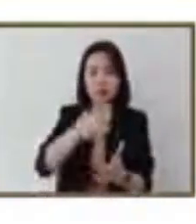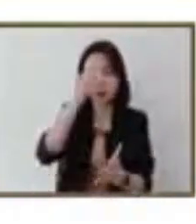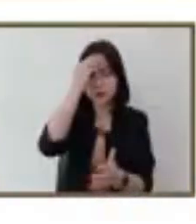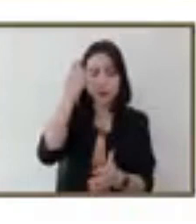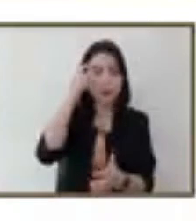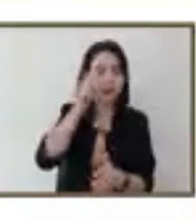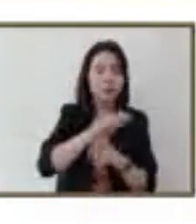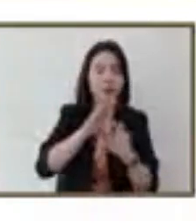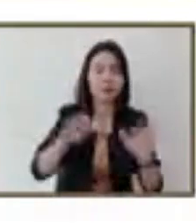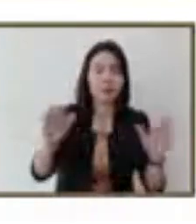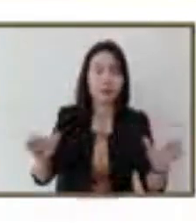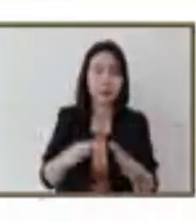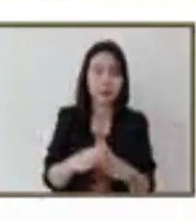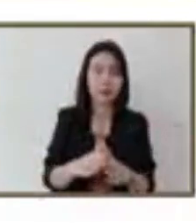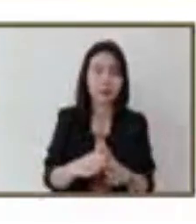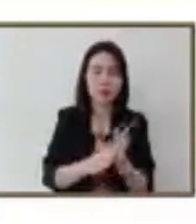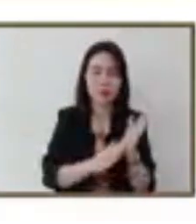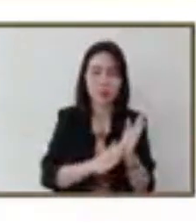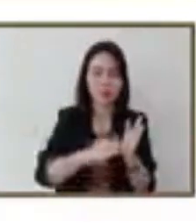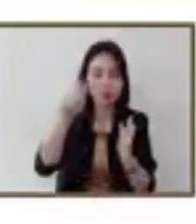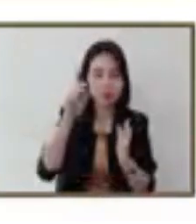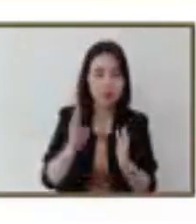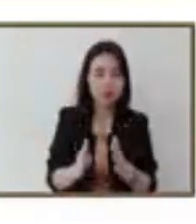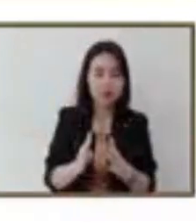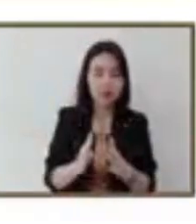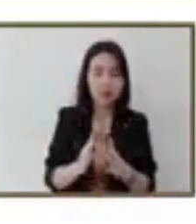bata. So please, O God,